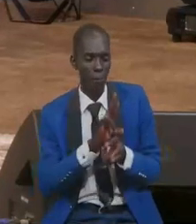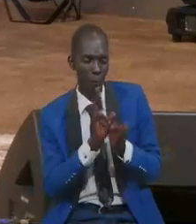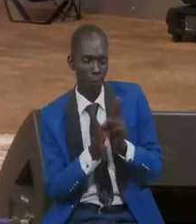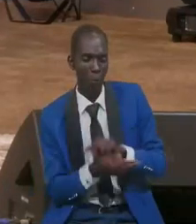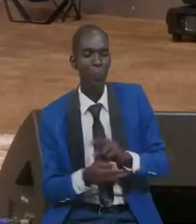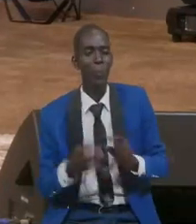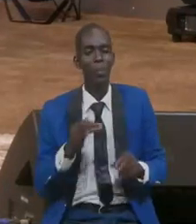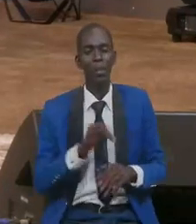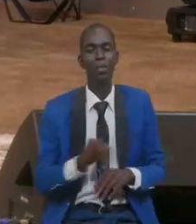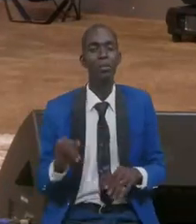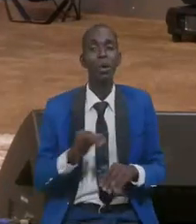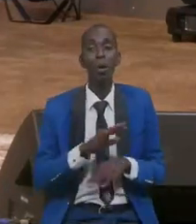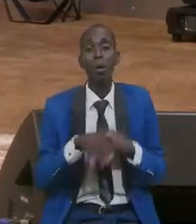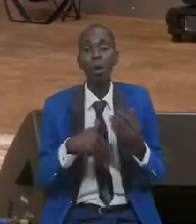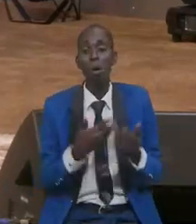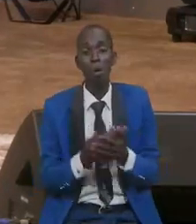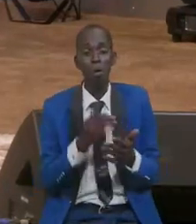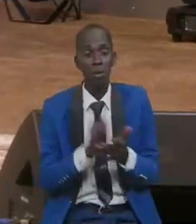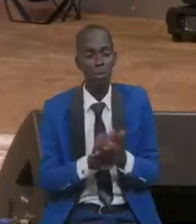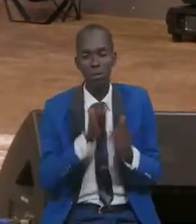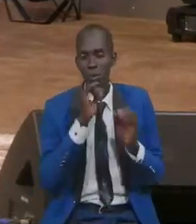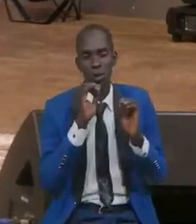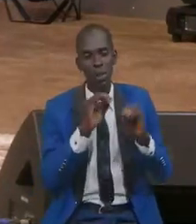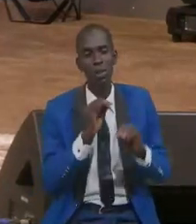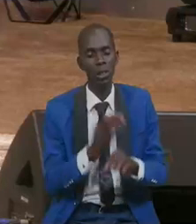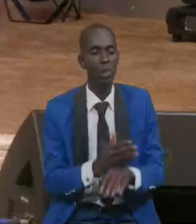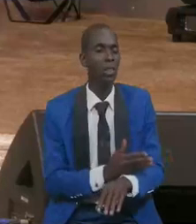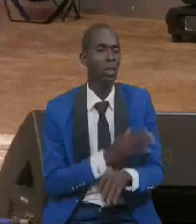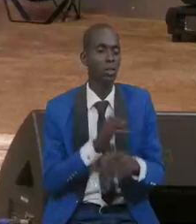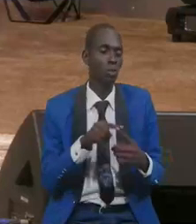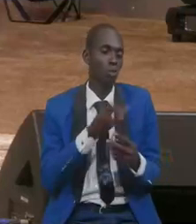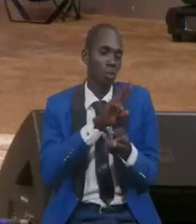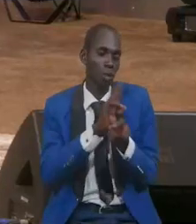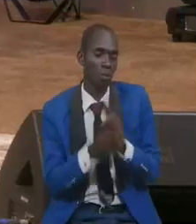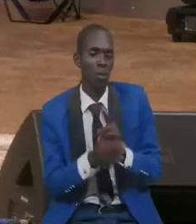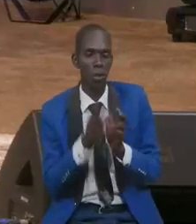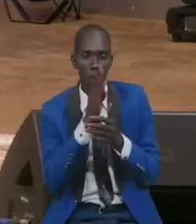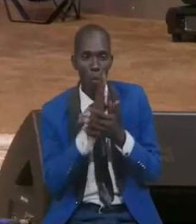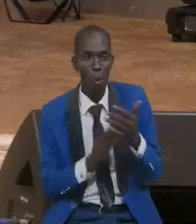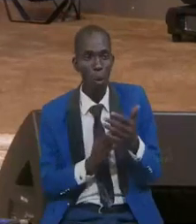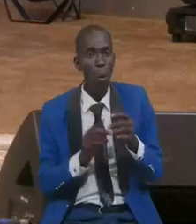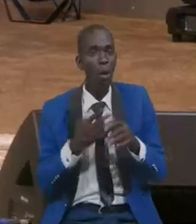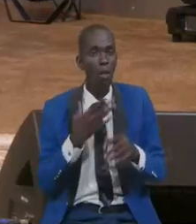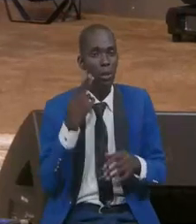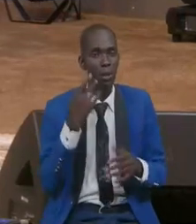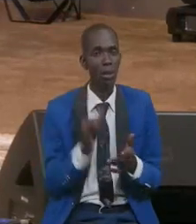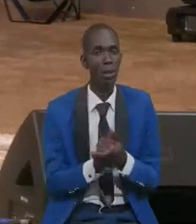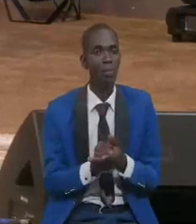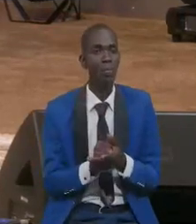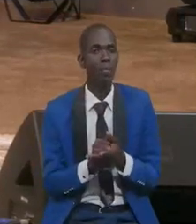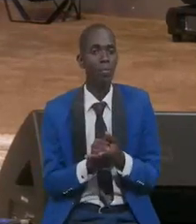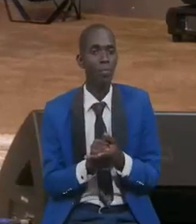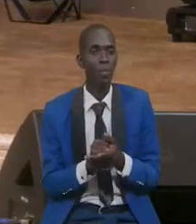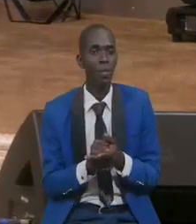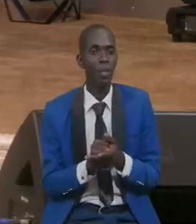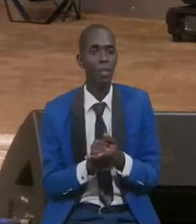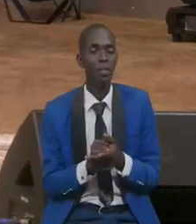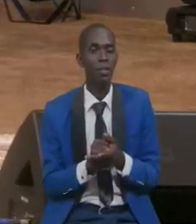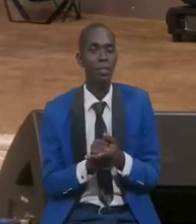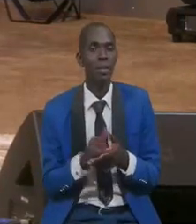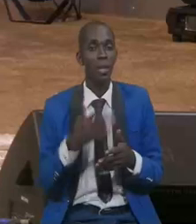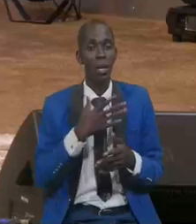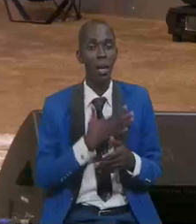détourner, tout cela ne l'a pas changé. Mais lorsque le jugement de Dieu est descendu sur la terre, lorsque